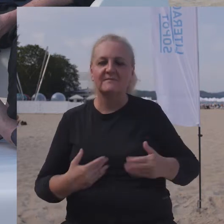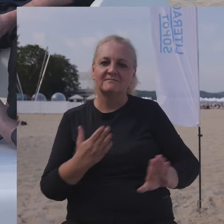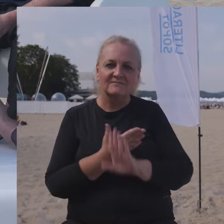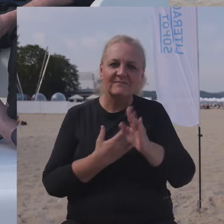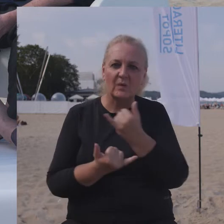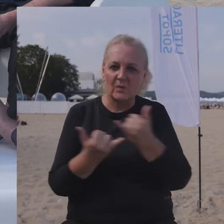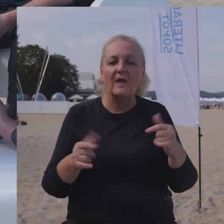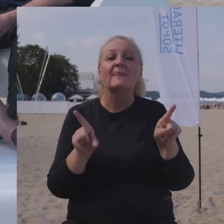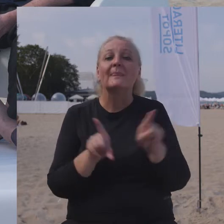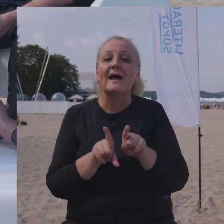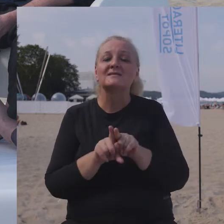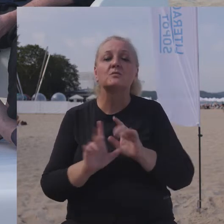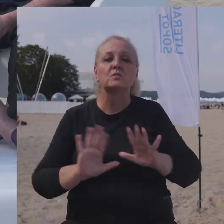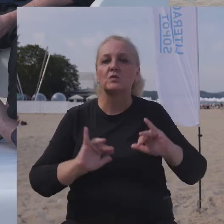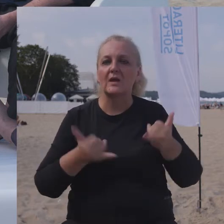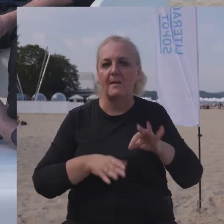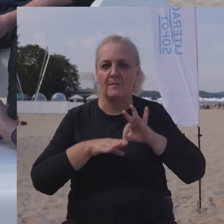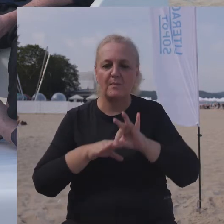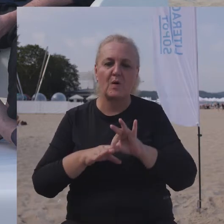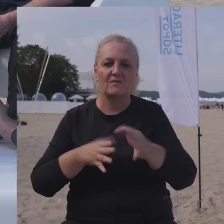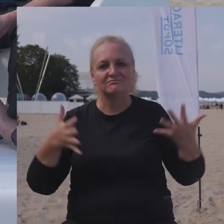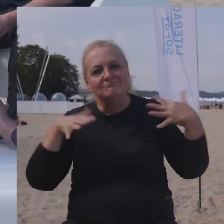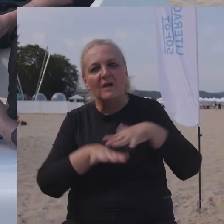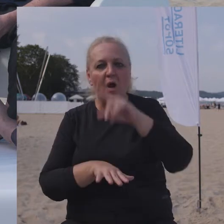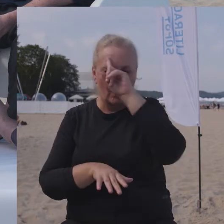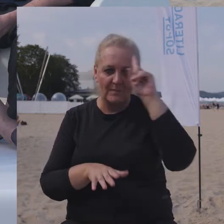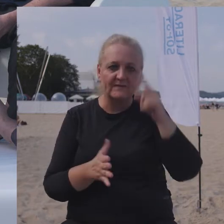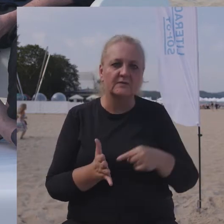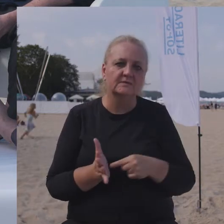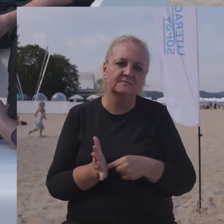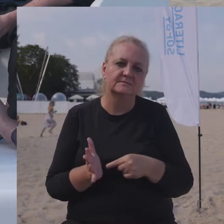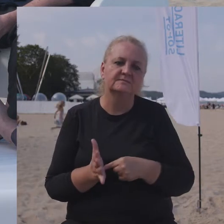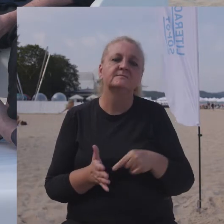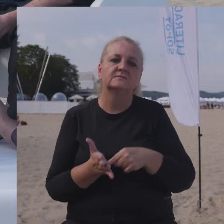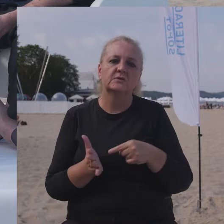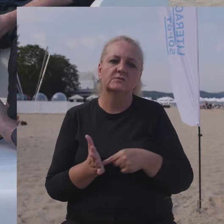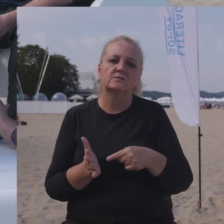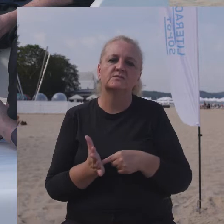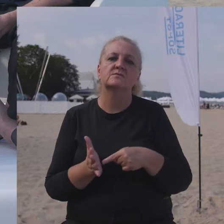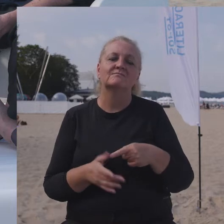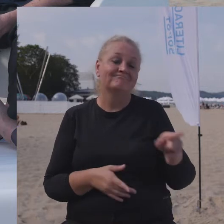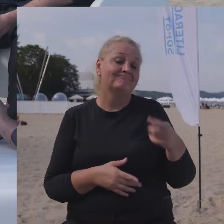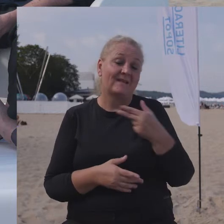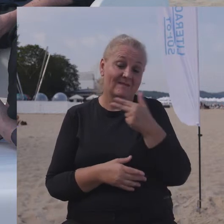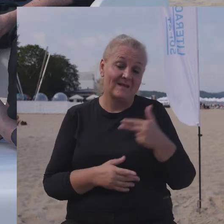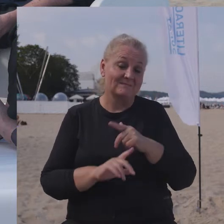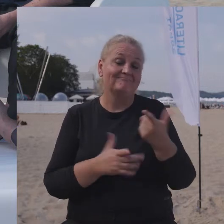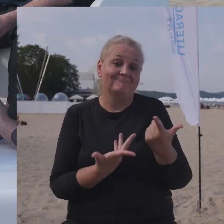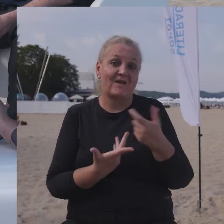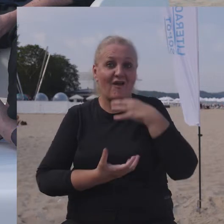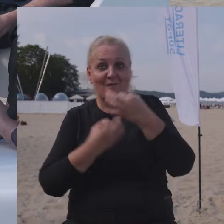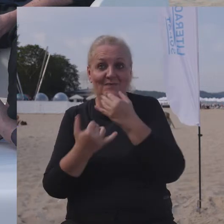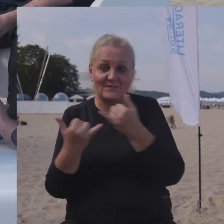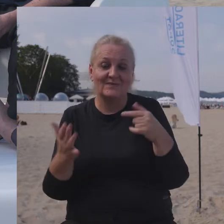ale również to, w jaki sposób właśnie prowadzą interakcje z ludźmi. No właściwie są anegdotą samą w sobie, a